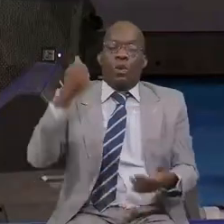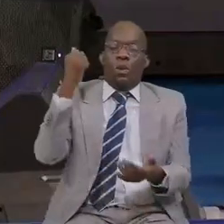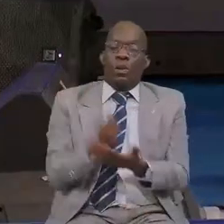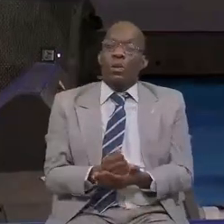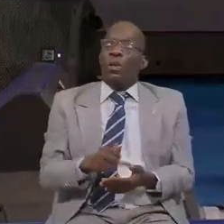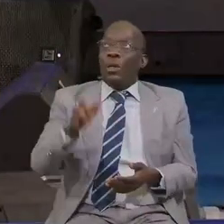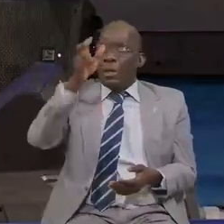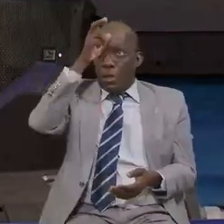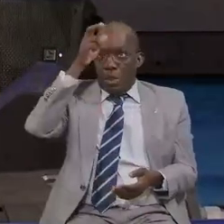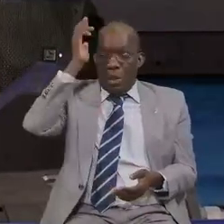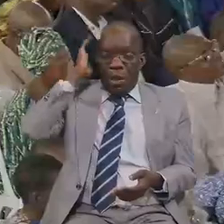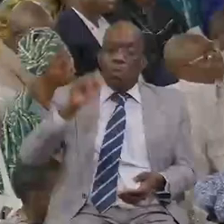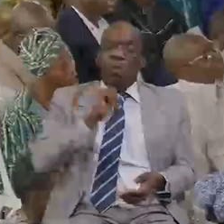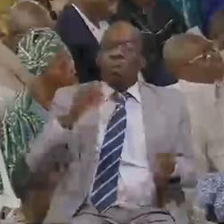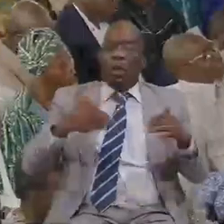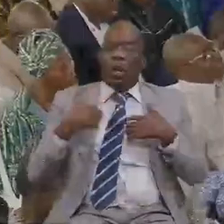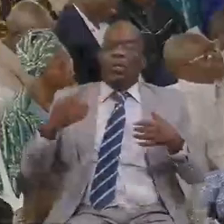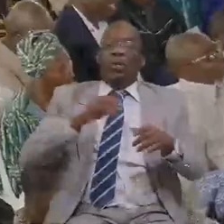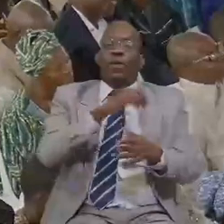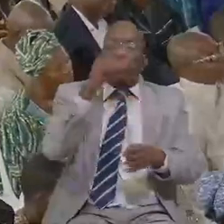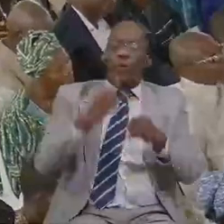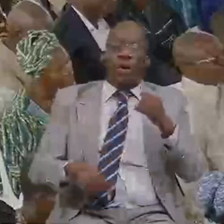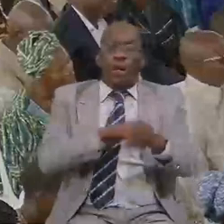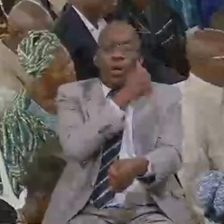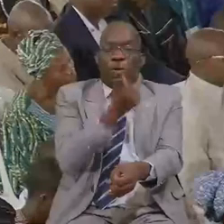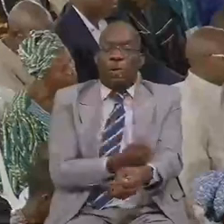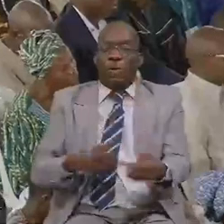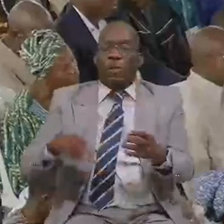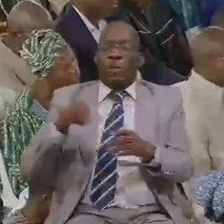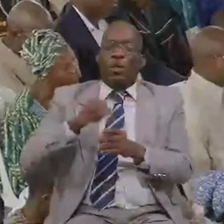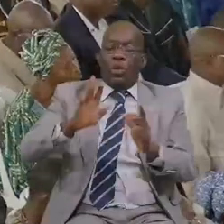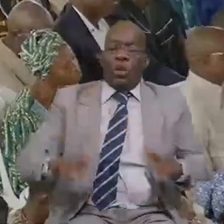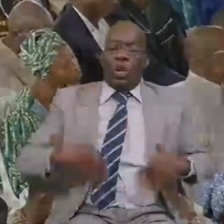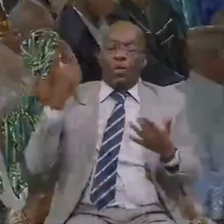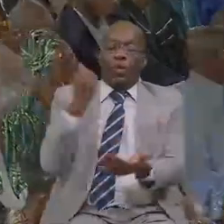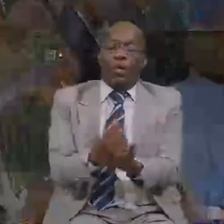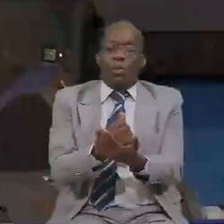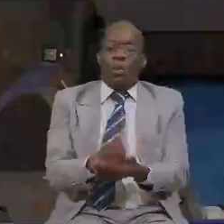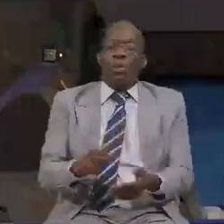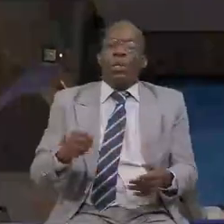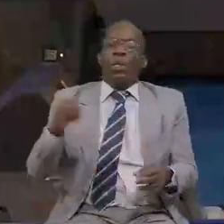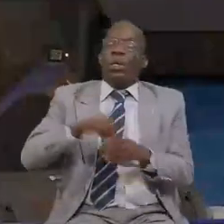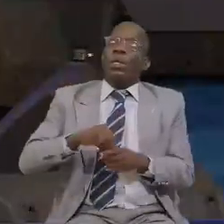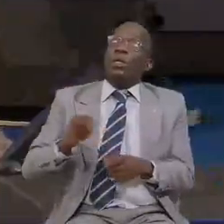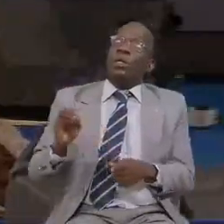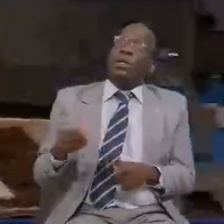n'aura pas l'autorité finale sur toi. Dans le royaume de son Fils